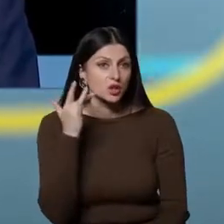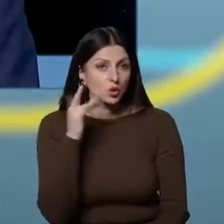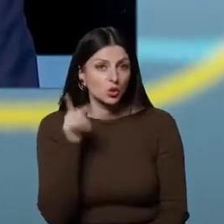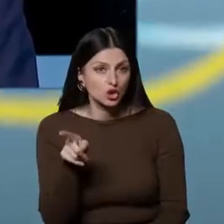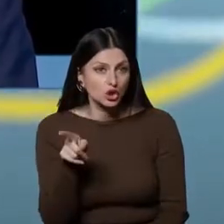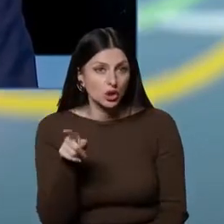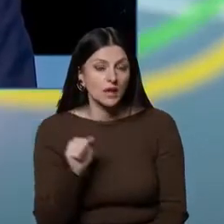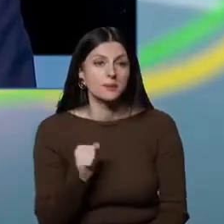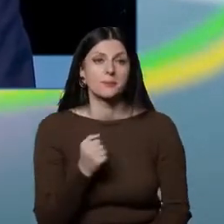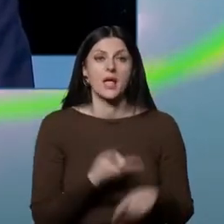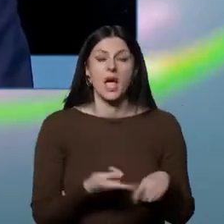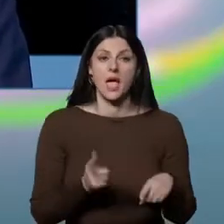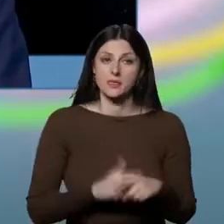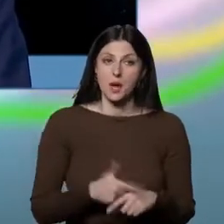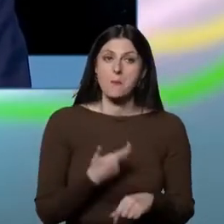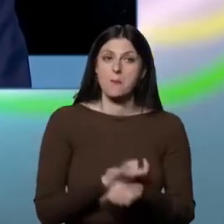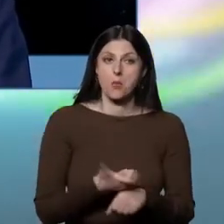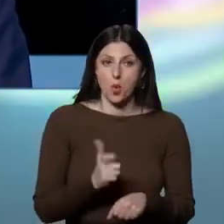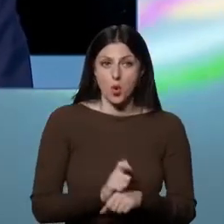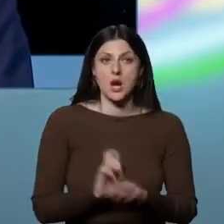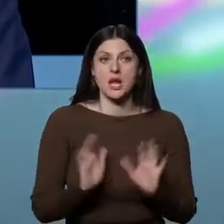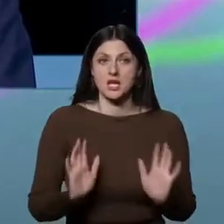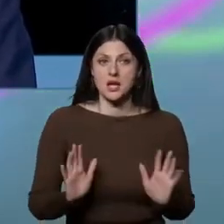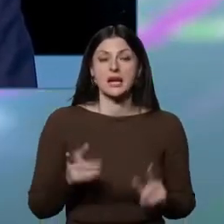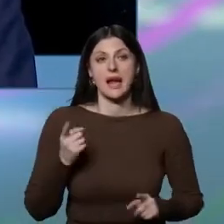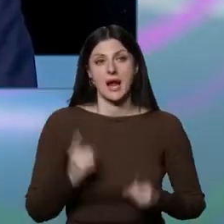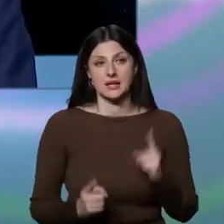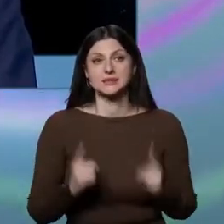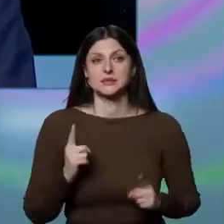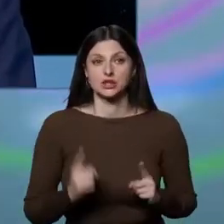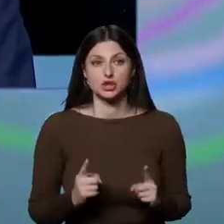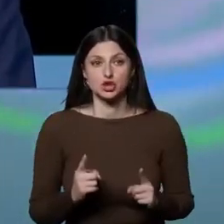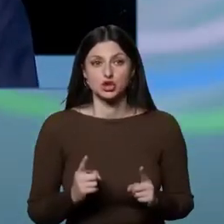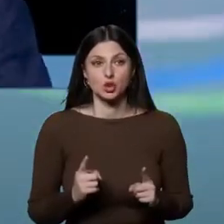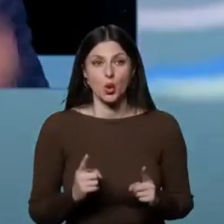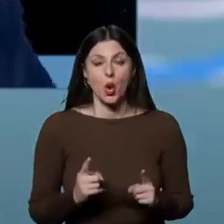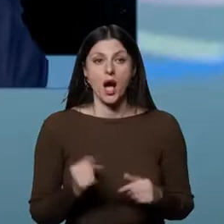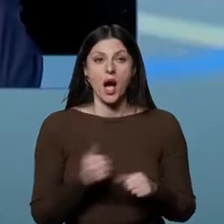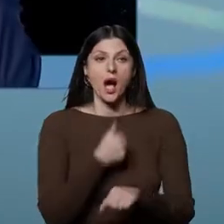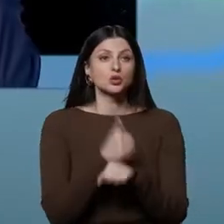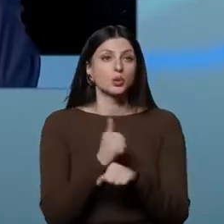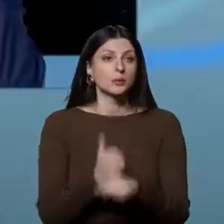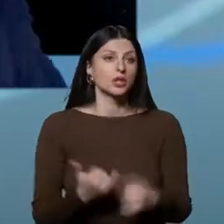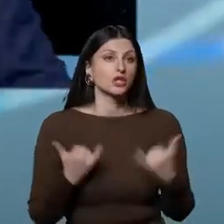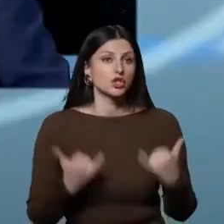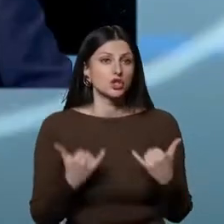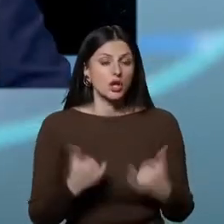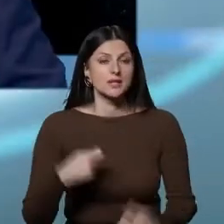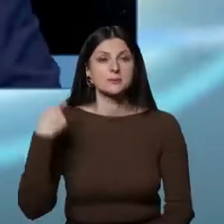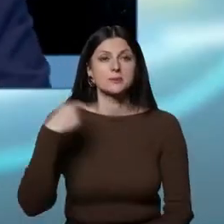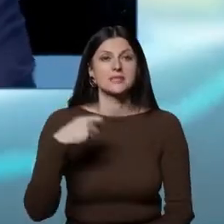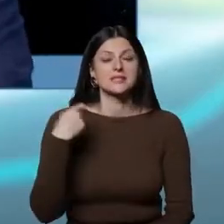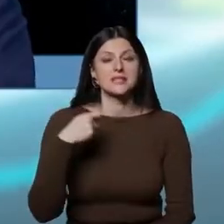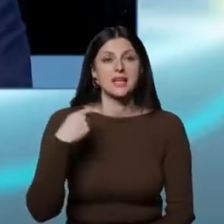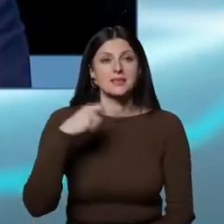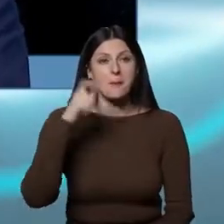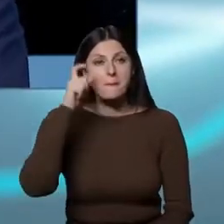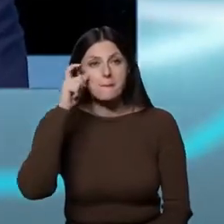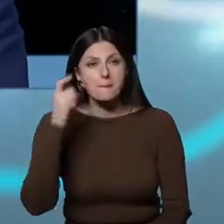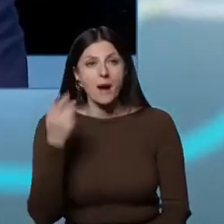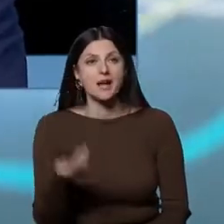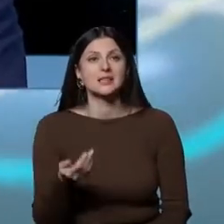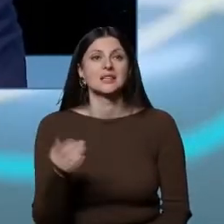это более реалистично. И особенно сейчас с президентом Байденом и с его окружением,